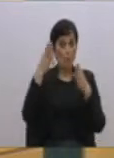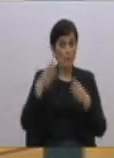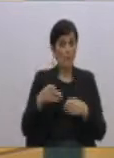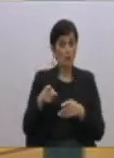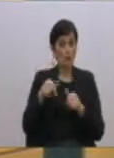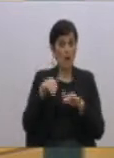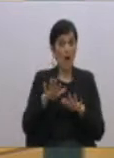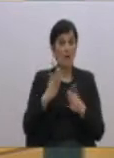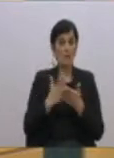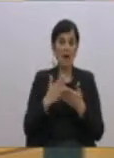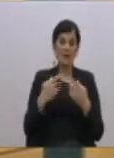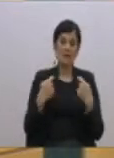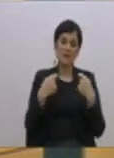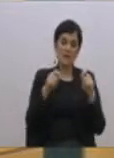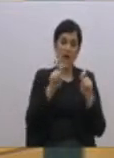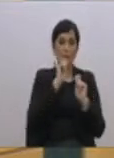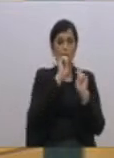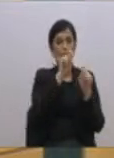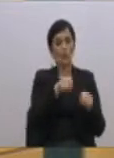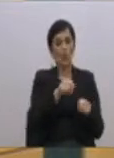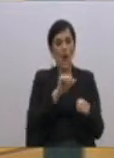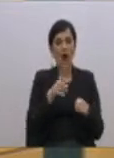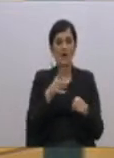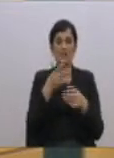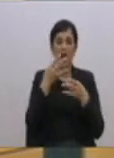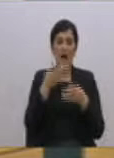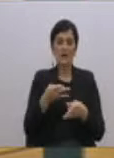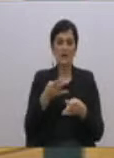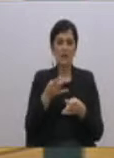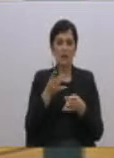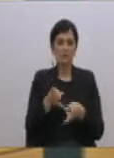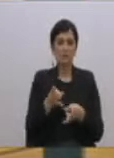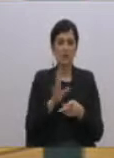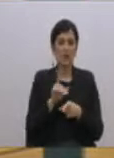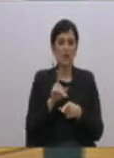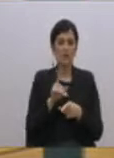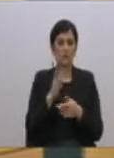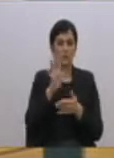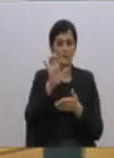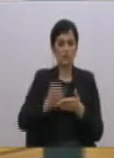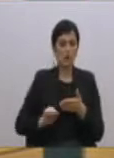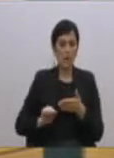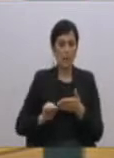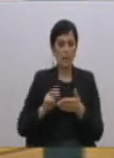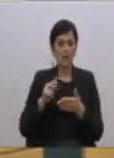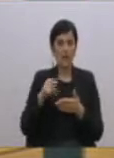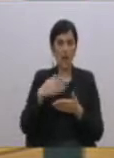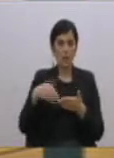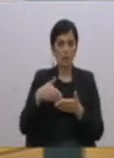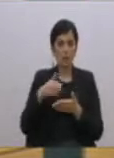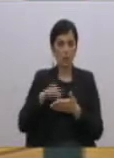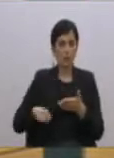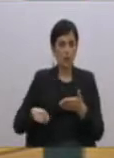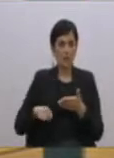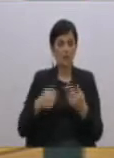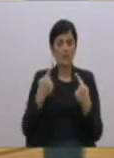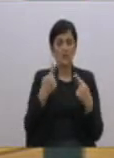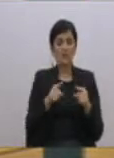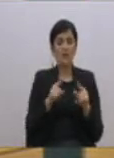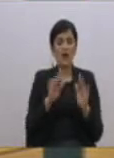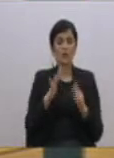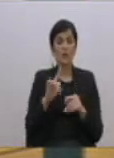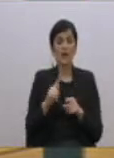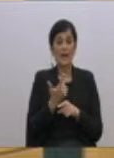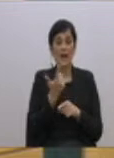ამ იარაღის გასხვისება სხვა პირზე, ან არ დაზიანდა იმ გვარად, რომ ესი ჩამოწერა და ასე ვთქვათ, უტილიზაცია მოხდეს. სხვა შემთხვევაში